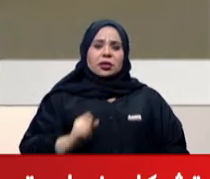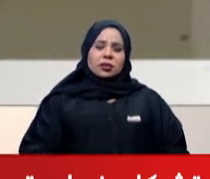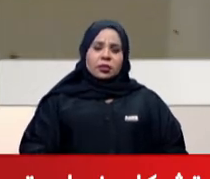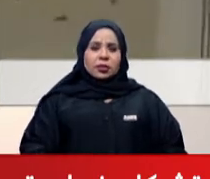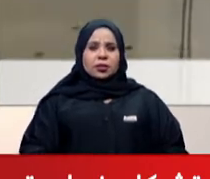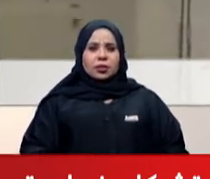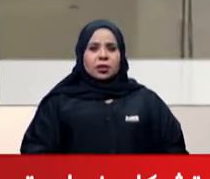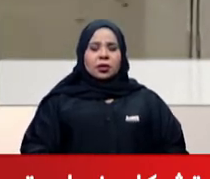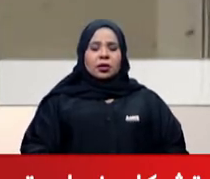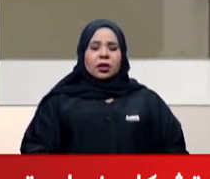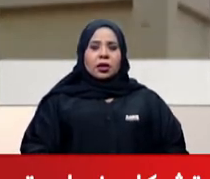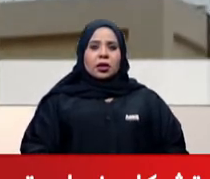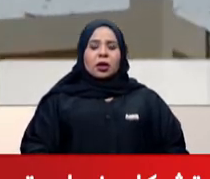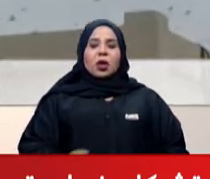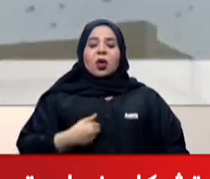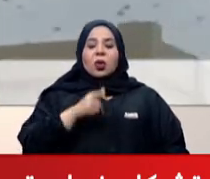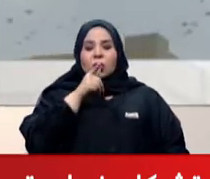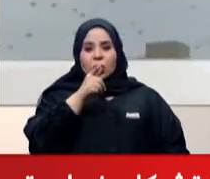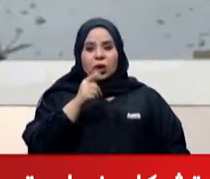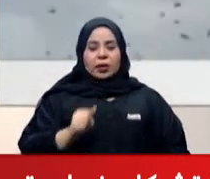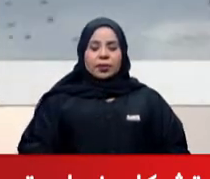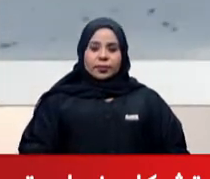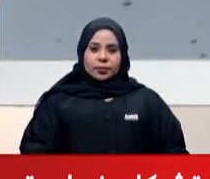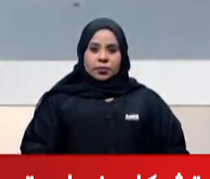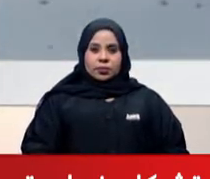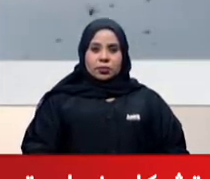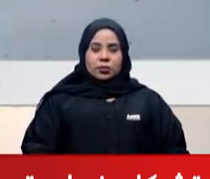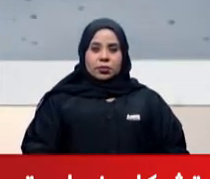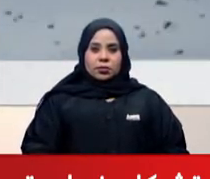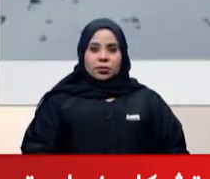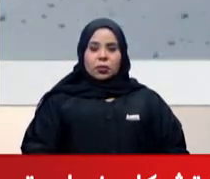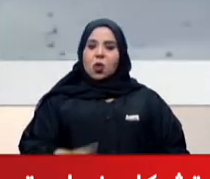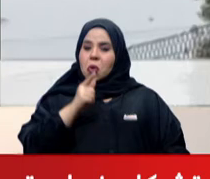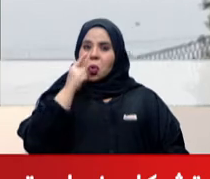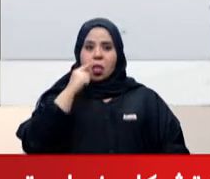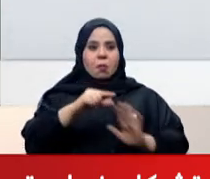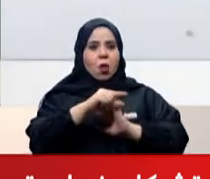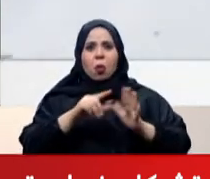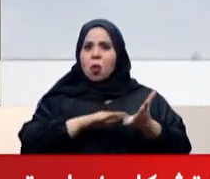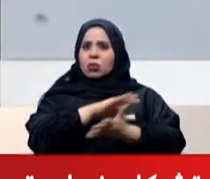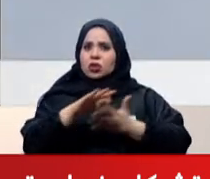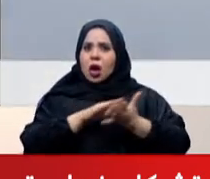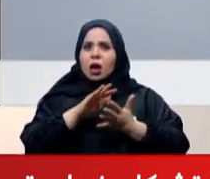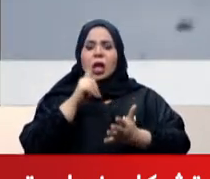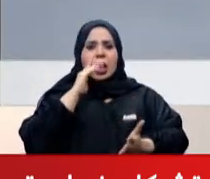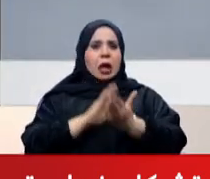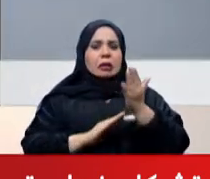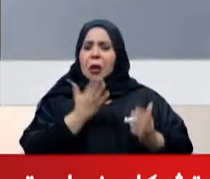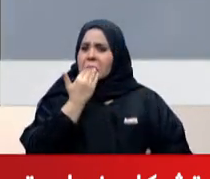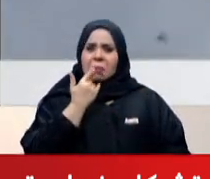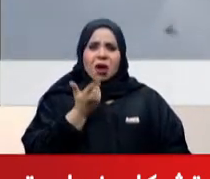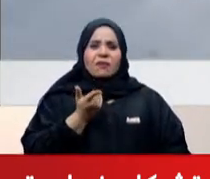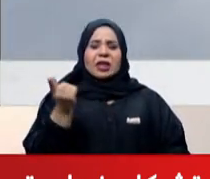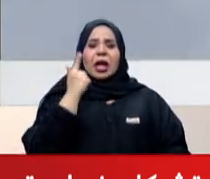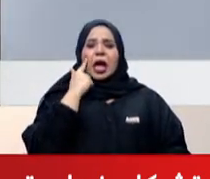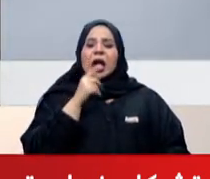الكرة الأرضية. لا يمكن ان احنا نقول ان هناك خطر ولا هناك خطأ ولا هناك كذا. ربما هو